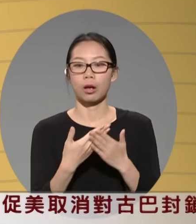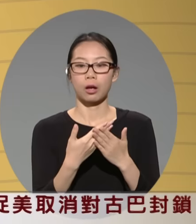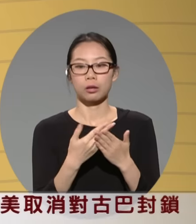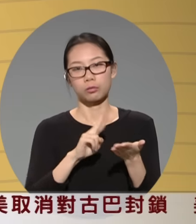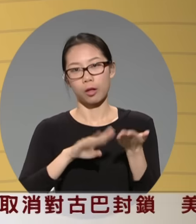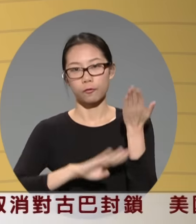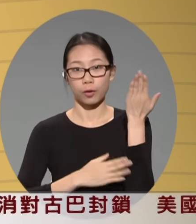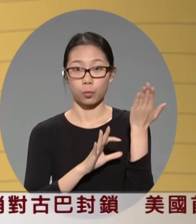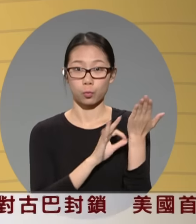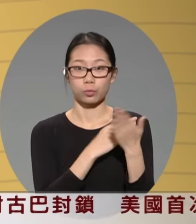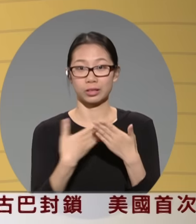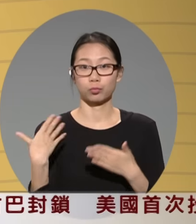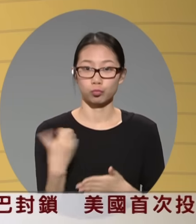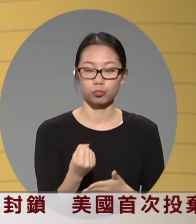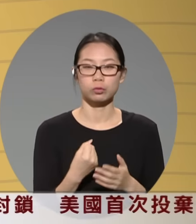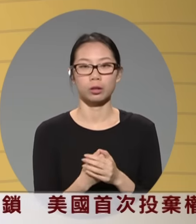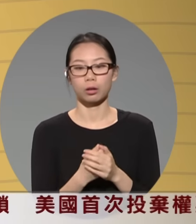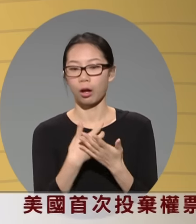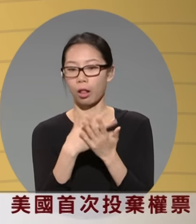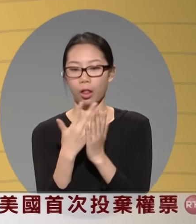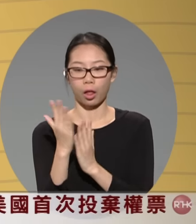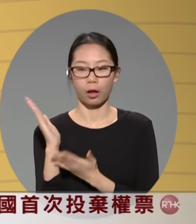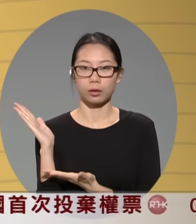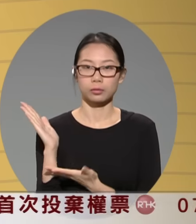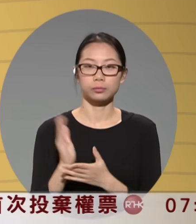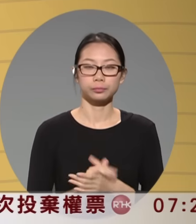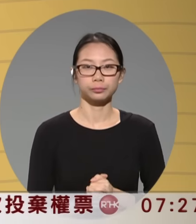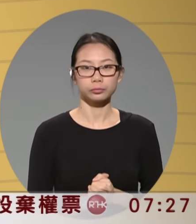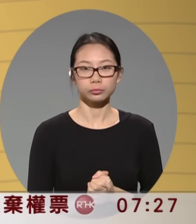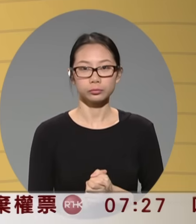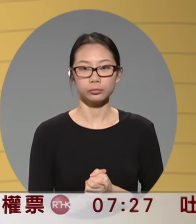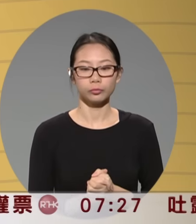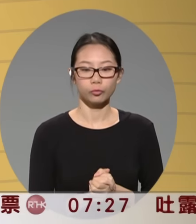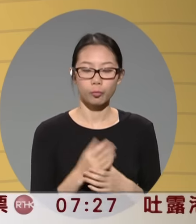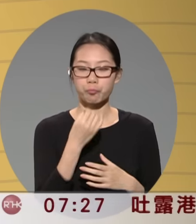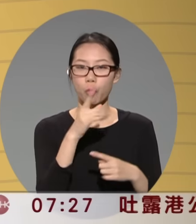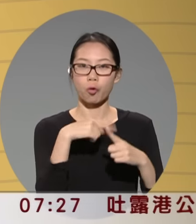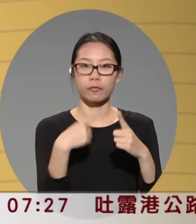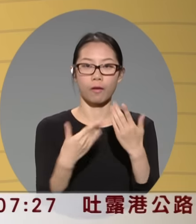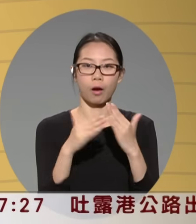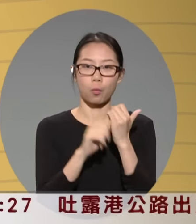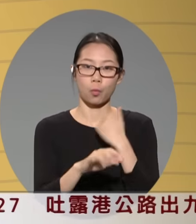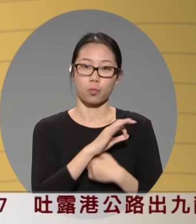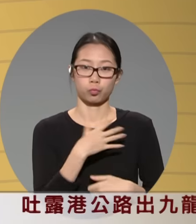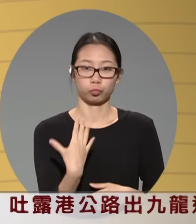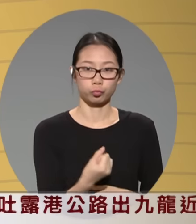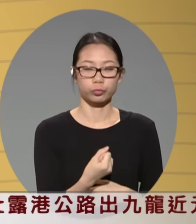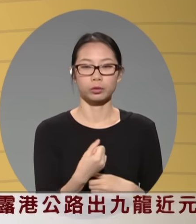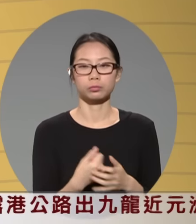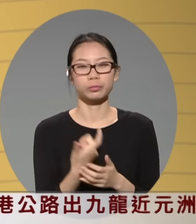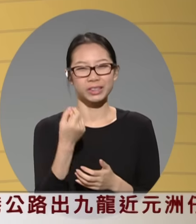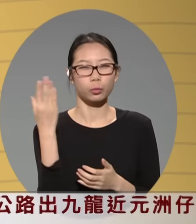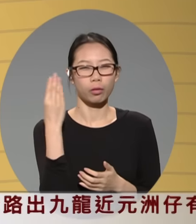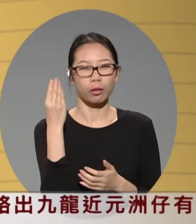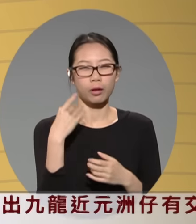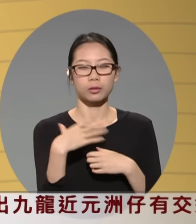梁錦松、葉劉淑儀、金管局行政總裁陳德霖，還有港大校委會主席李國章，以及比較少聽到的名